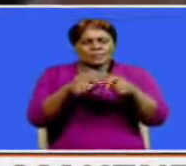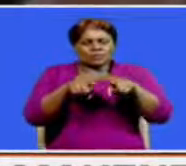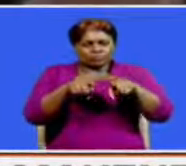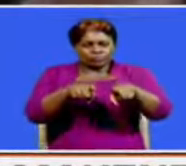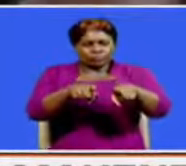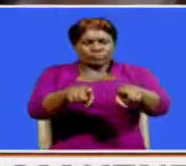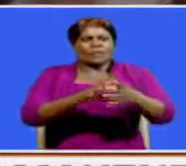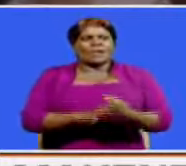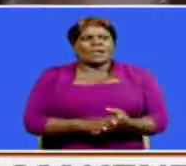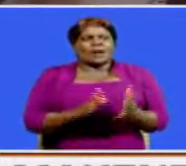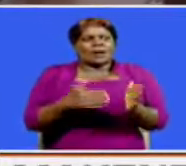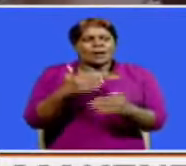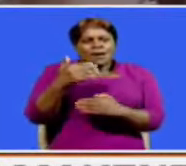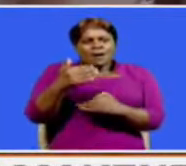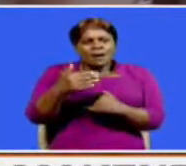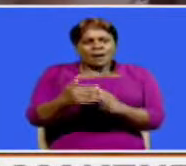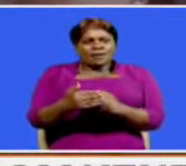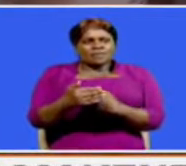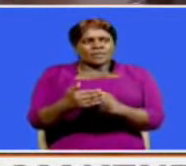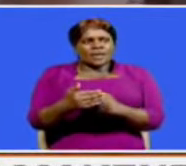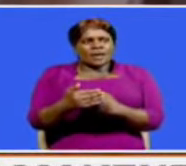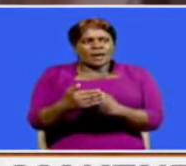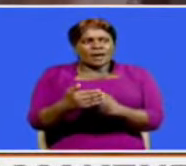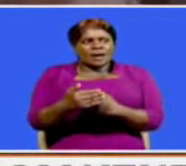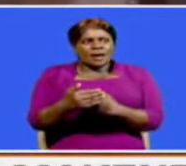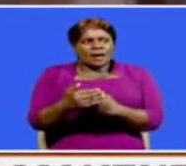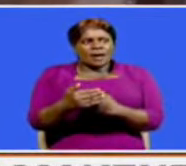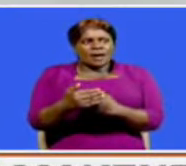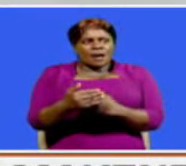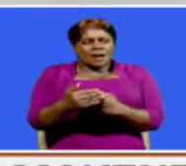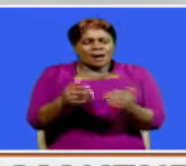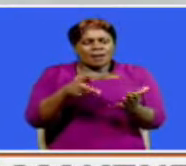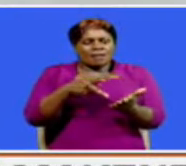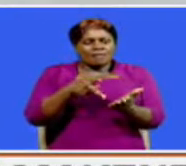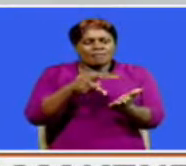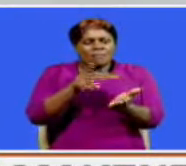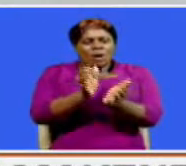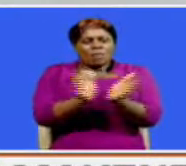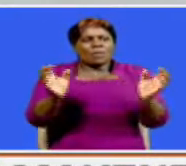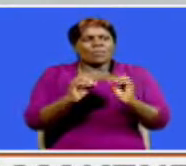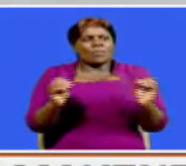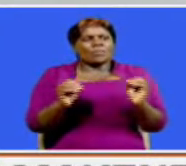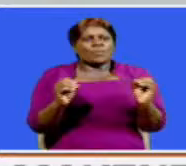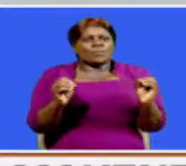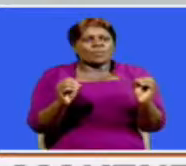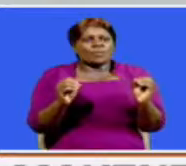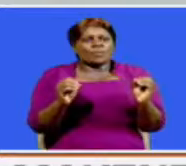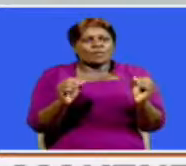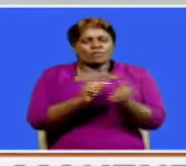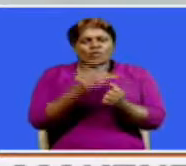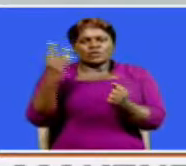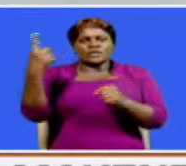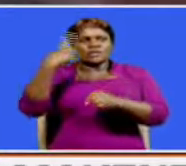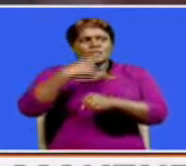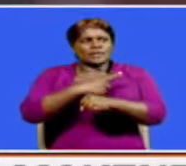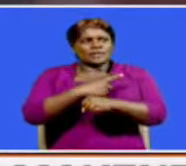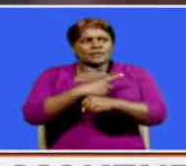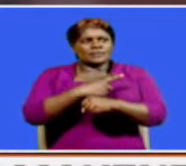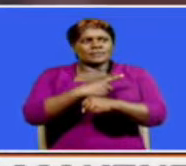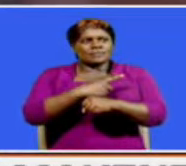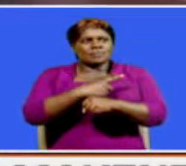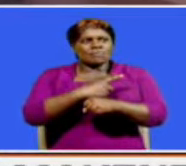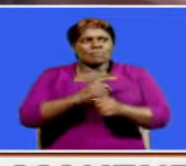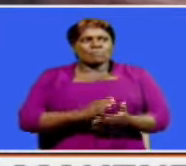mtawalia. Hii ni baada ya kunyimwa njia mbadala ya kutoa faini, japo ana siku 14 kukata rufaa